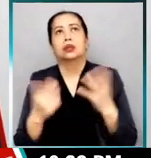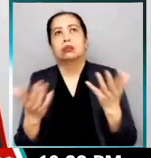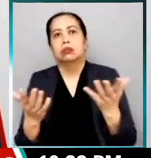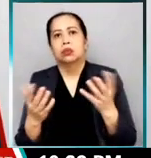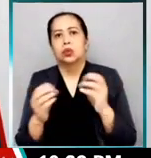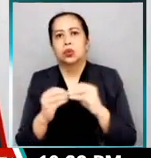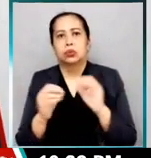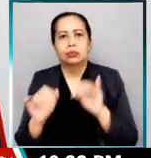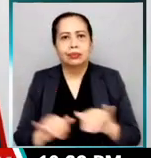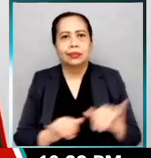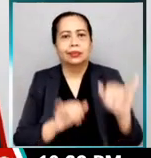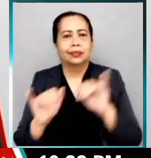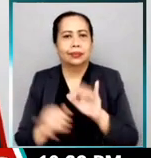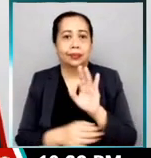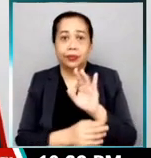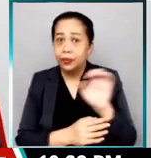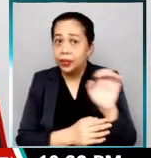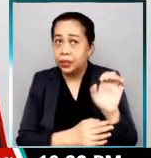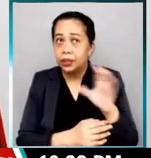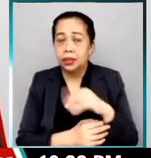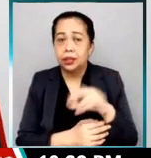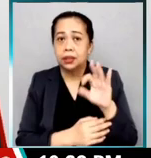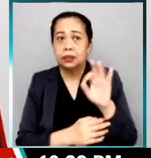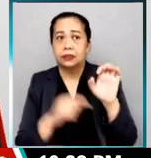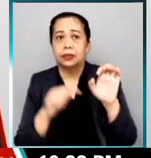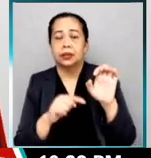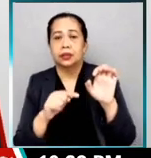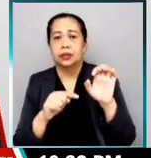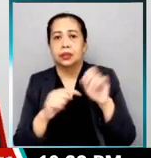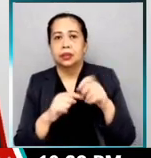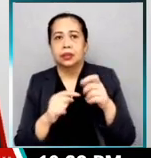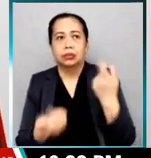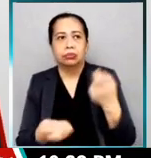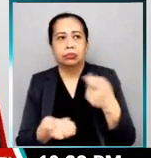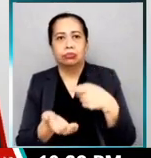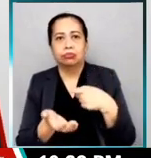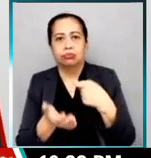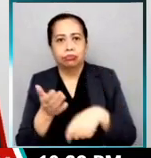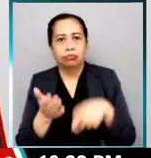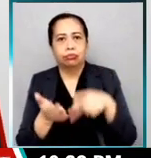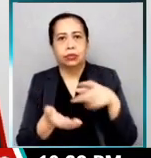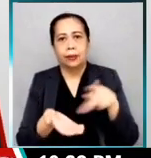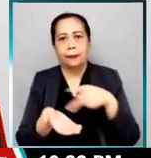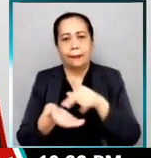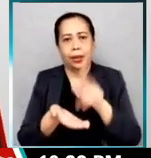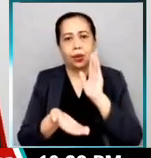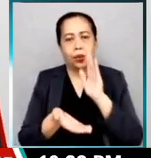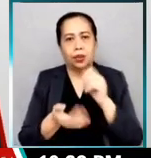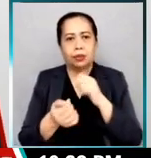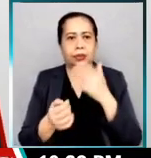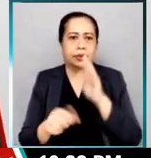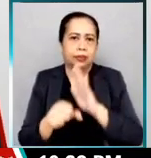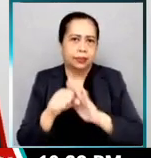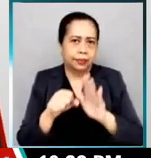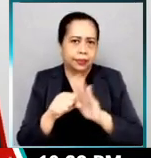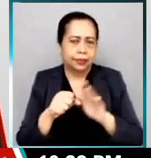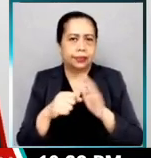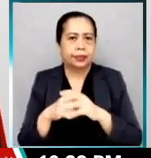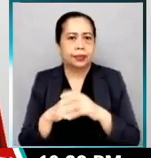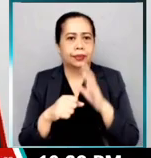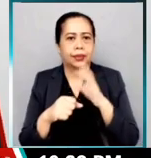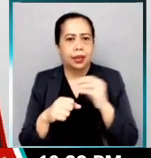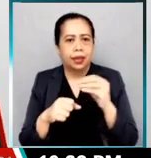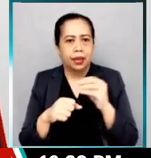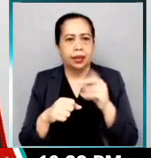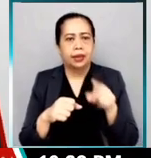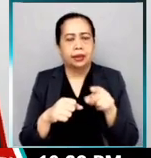ma-standardize yung fee, at yung fee po na i-charge ng mga driving schools will be reasonable and yung hindi naman